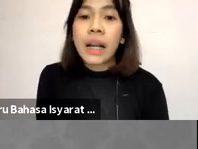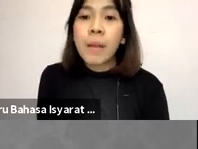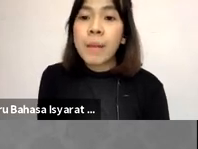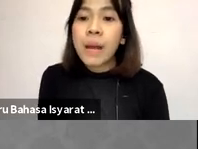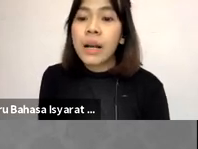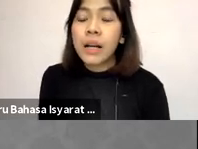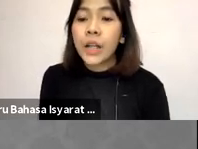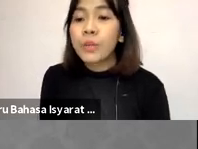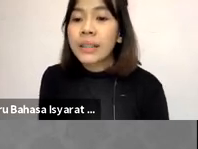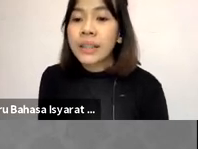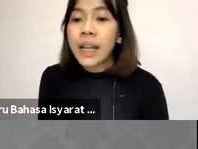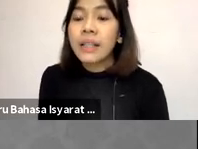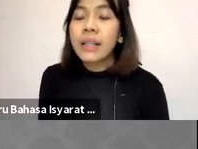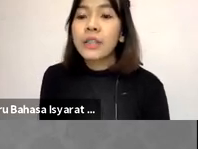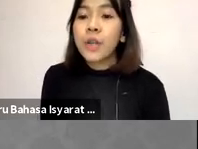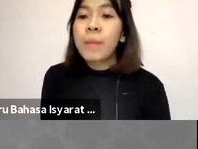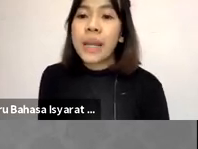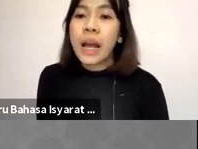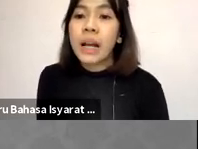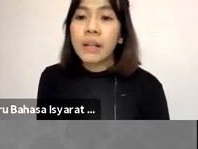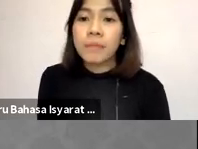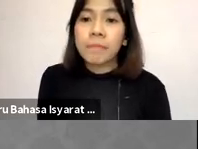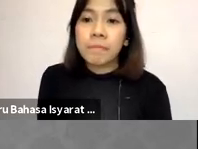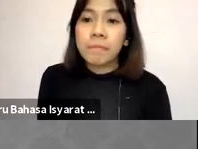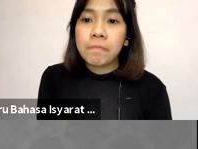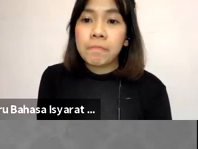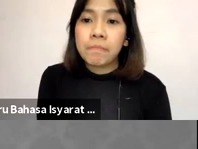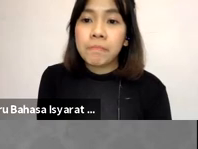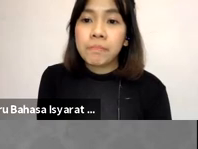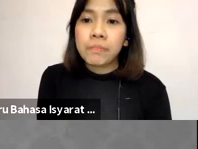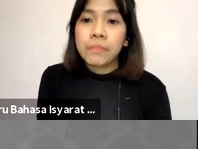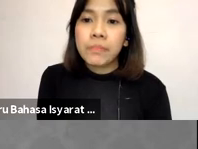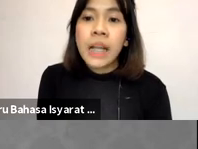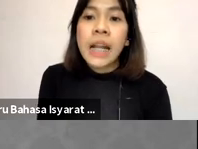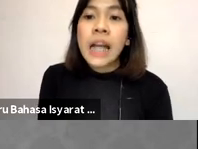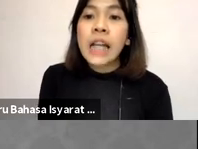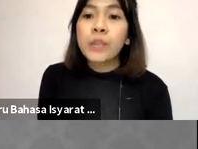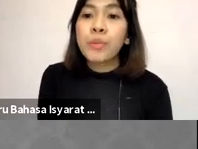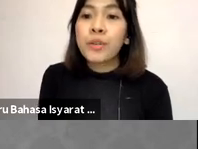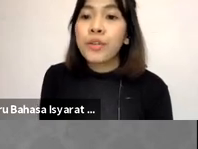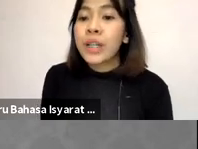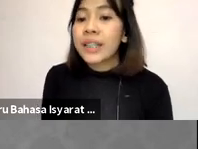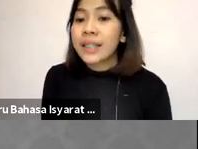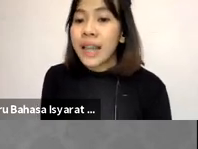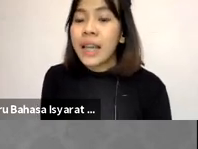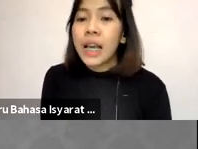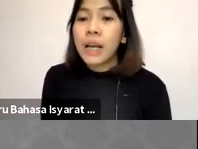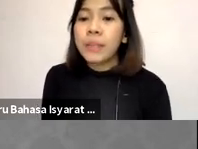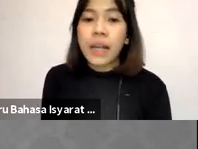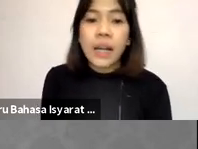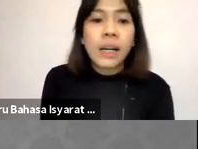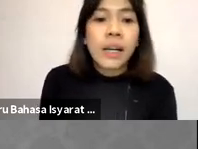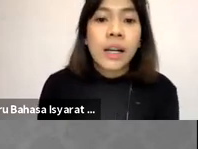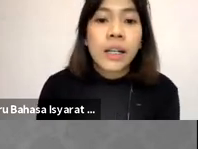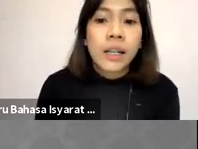karena memang tugasnya juga berbeda dan ada 10 unit kerja yang